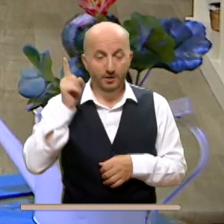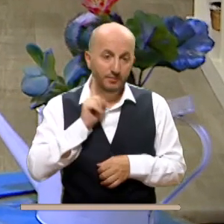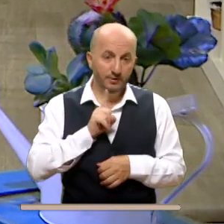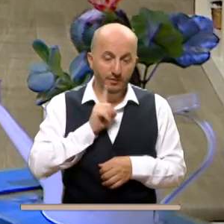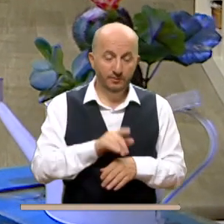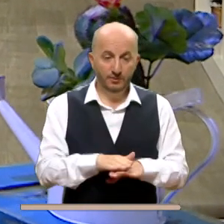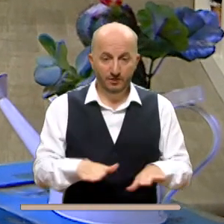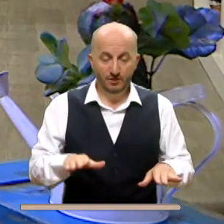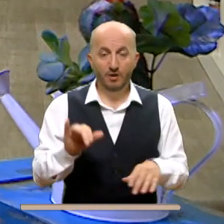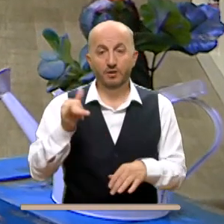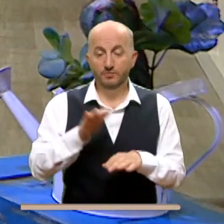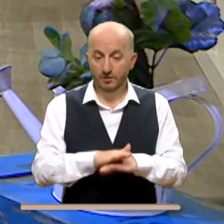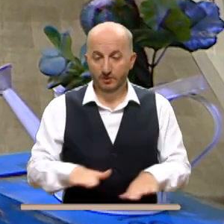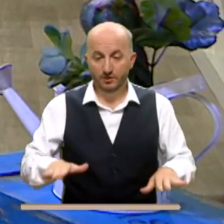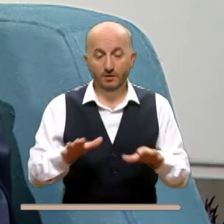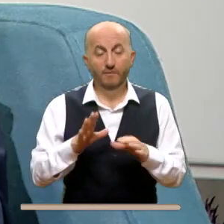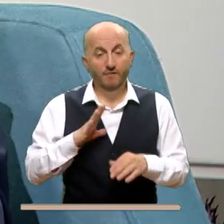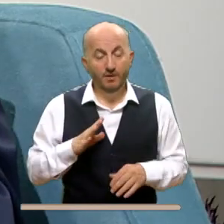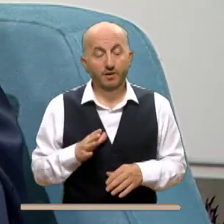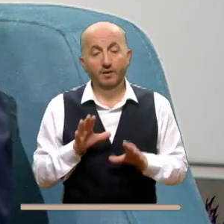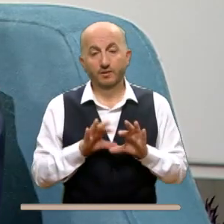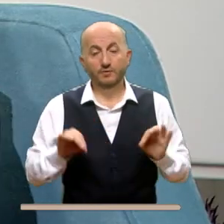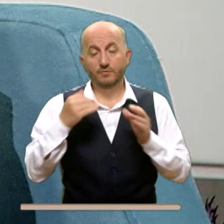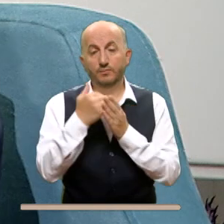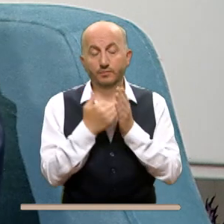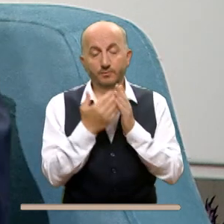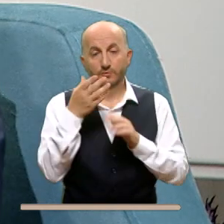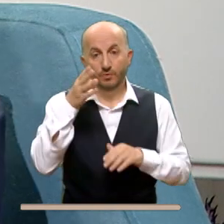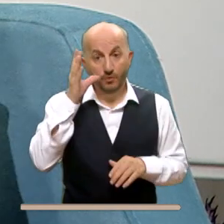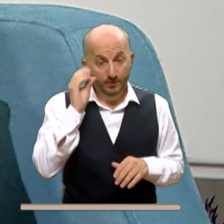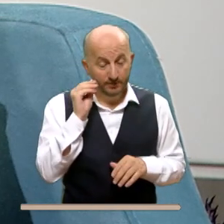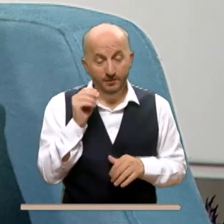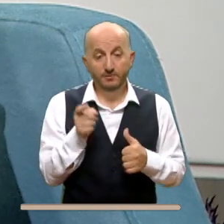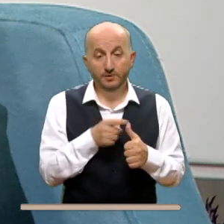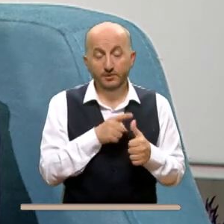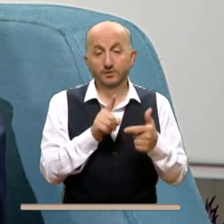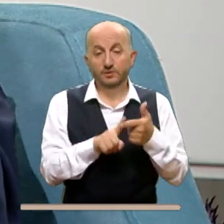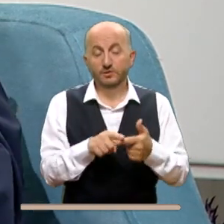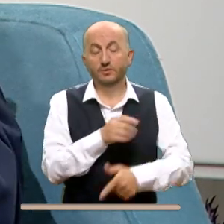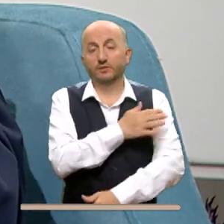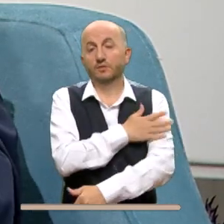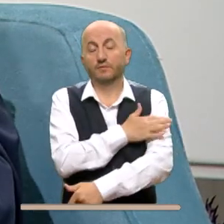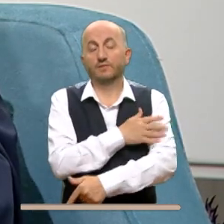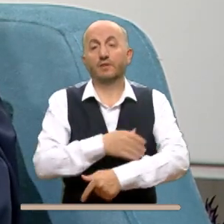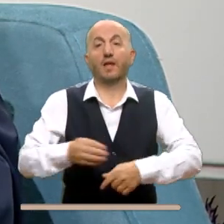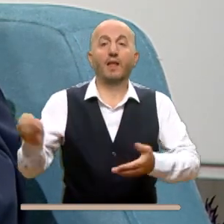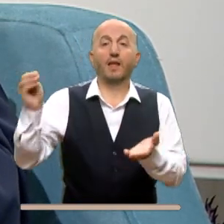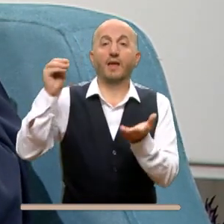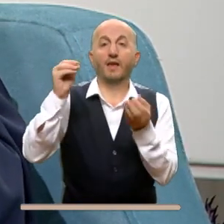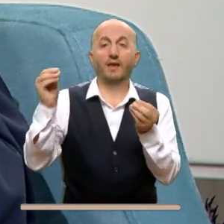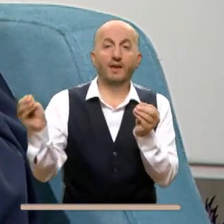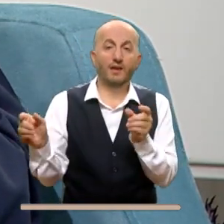var. Arapça altyapıları var. Arapçayı zaten hazırlık programında öğrendiler. 1. 2. sınıfta ek haftada